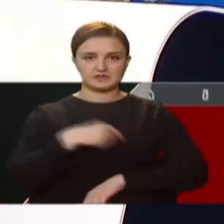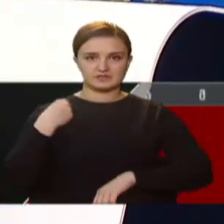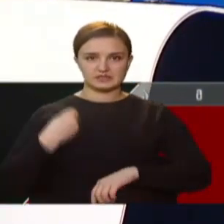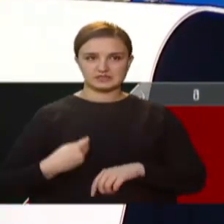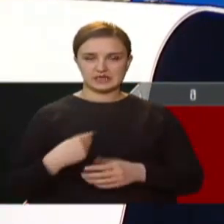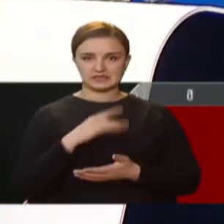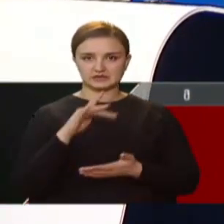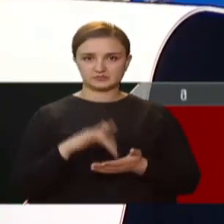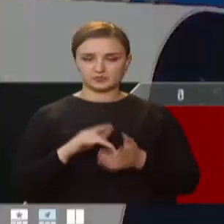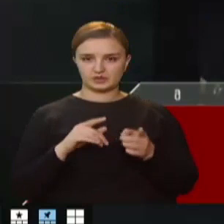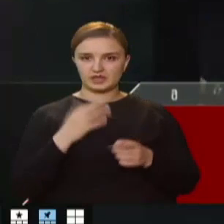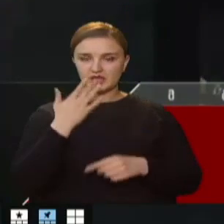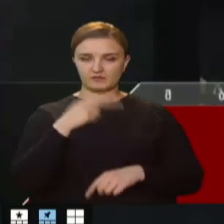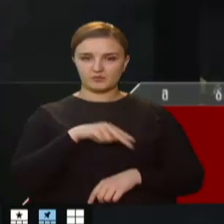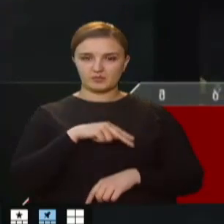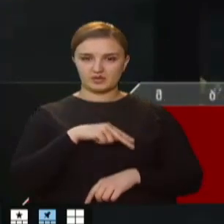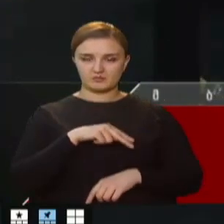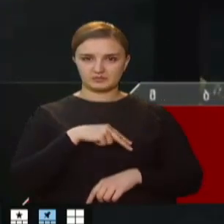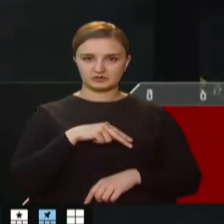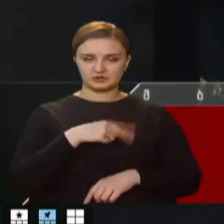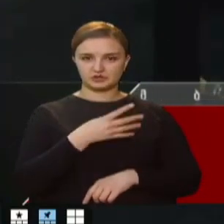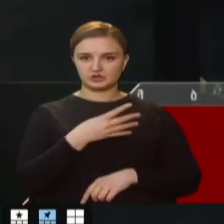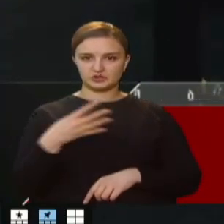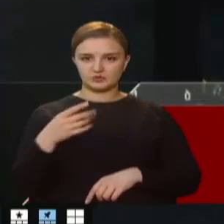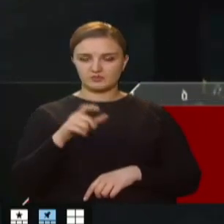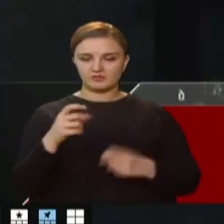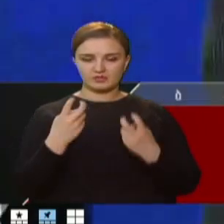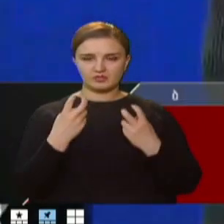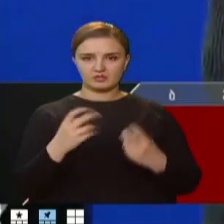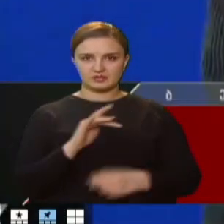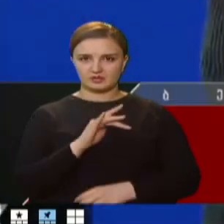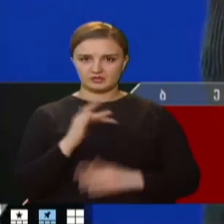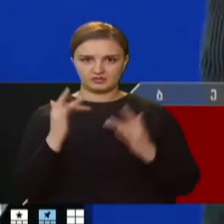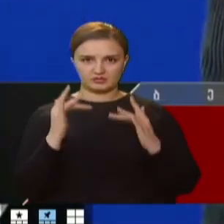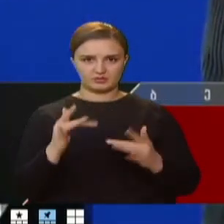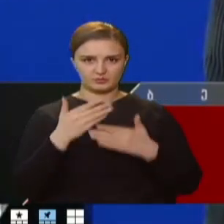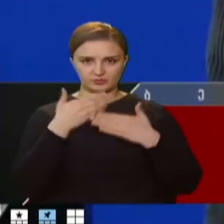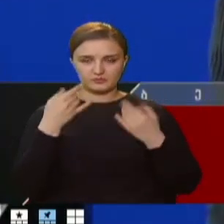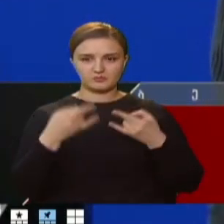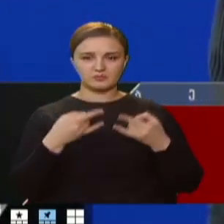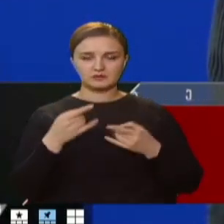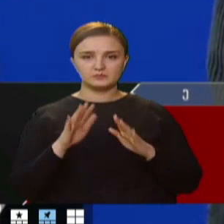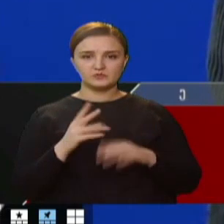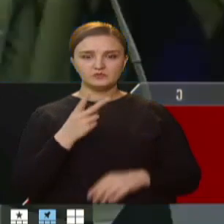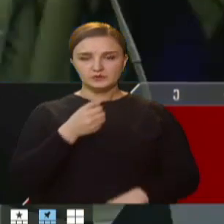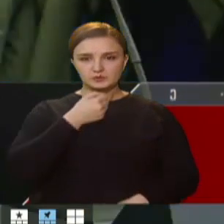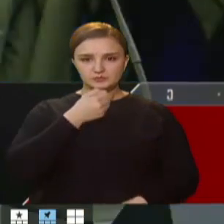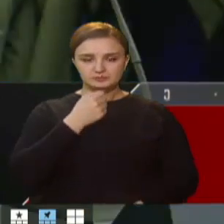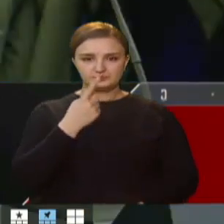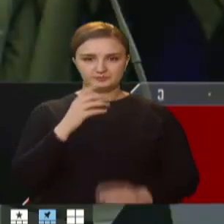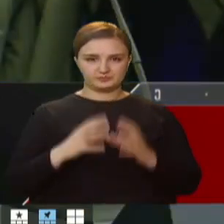Strasburgshi evroparlamentis shenobis titkmis tsariel sapres konferentsio darbashi gamartes sadats medias mkholod ori jurnalisti